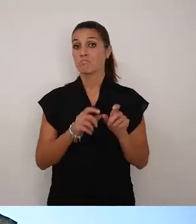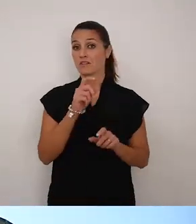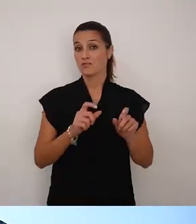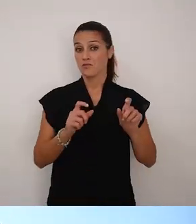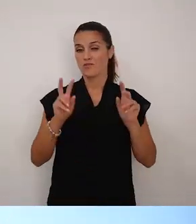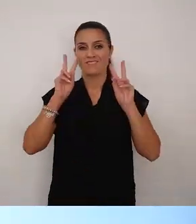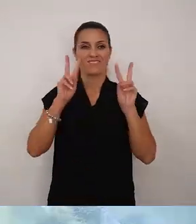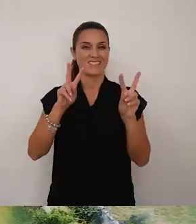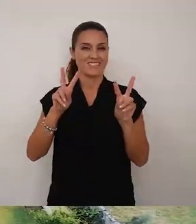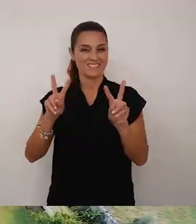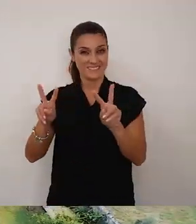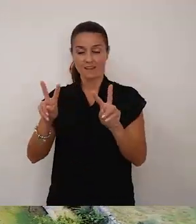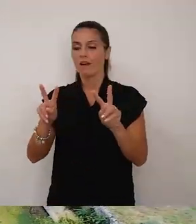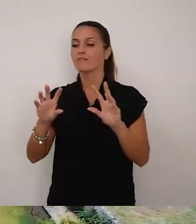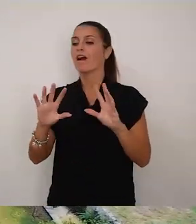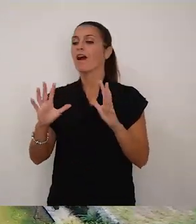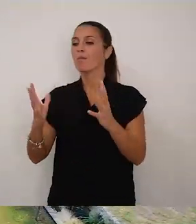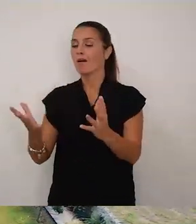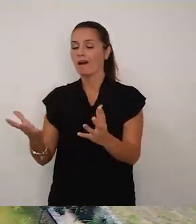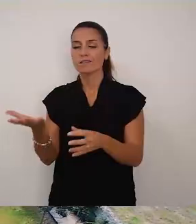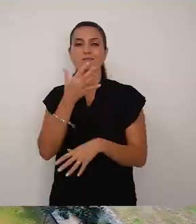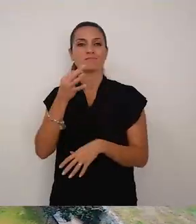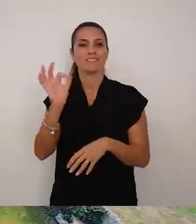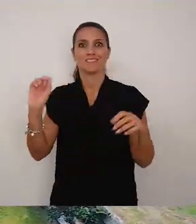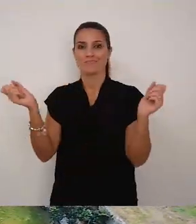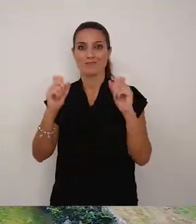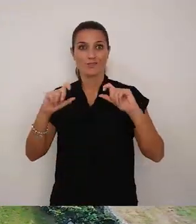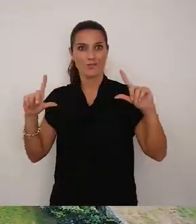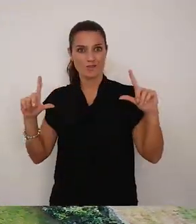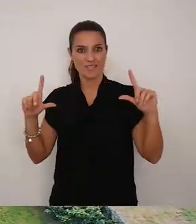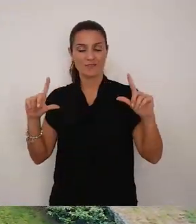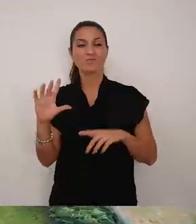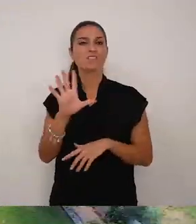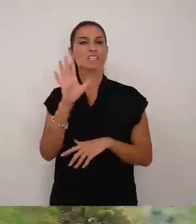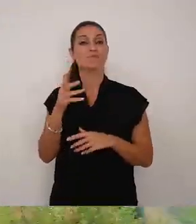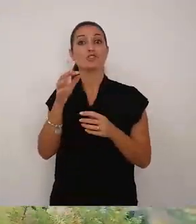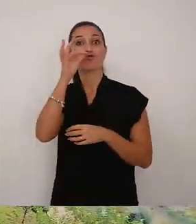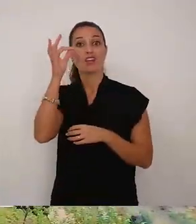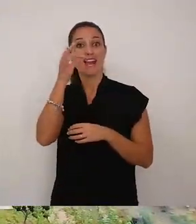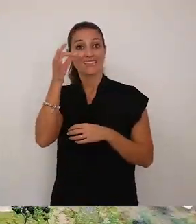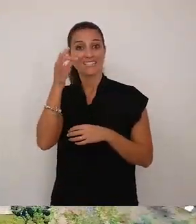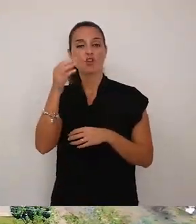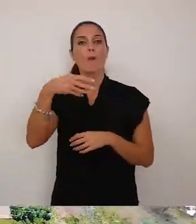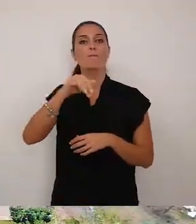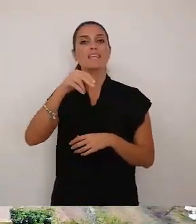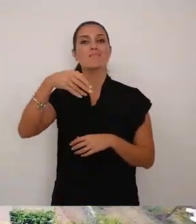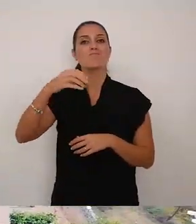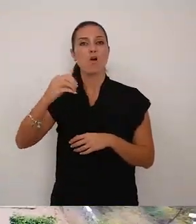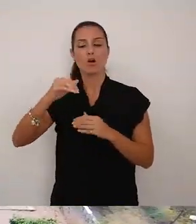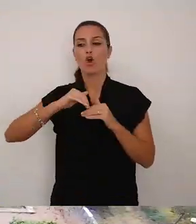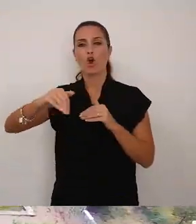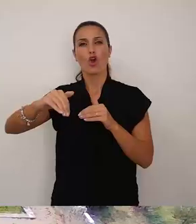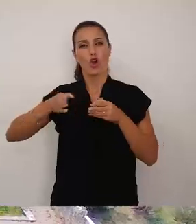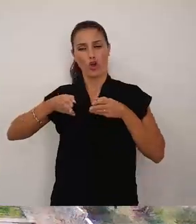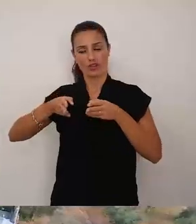Campagne di Matino riservano ai visitatori piacevoli sorprese. Ne esempio il giardino Minno, situato in